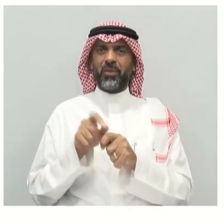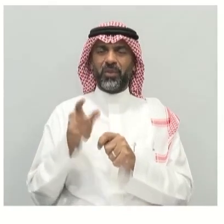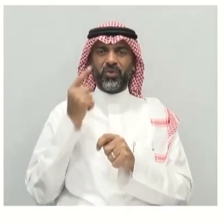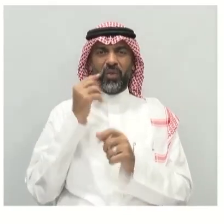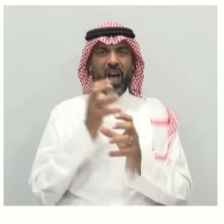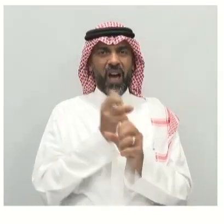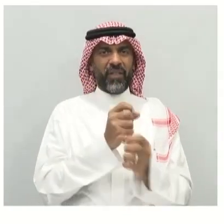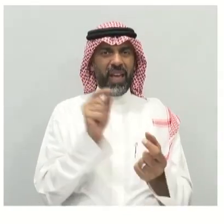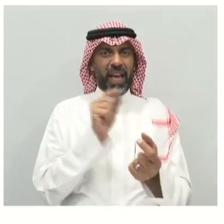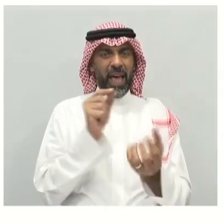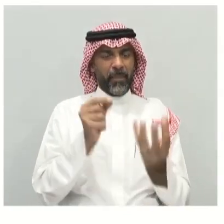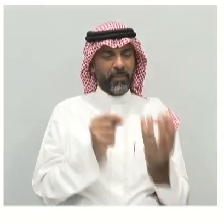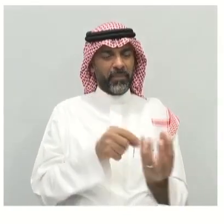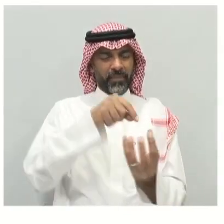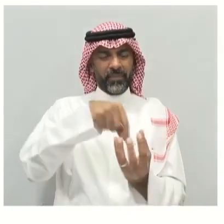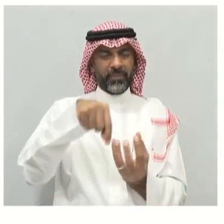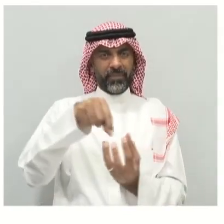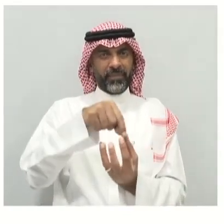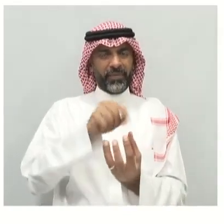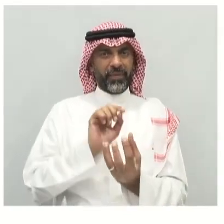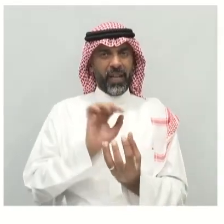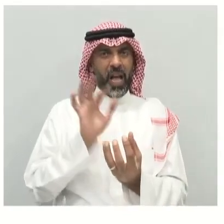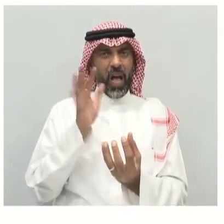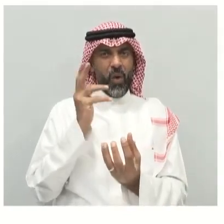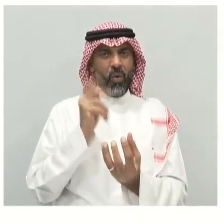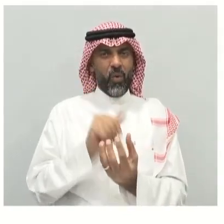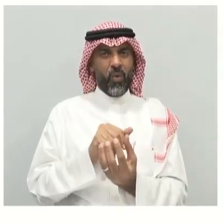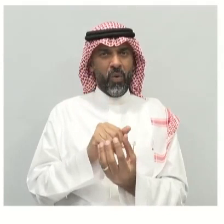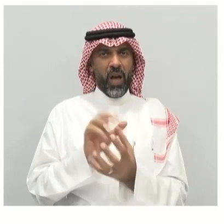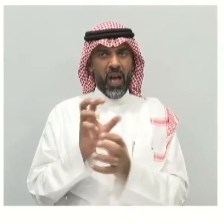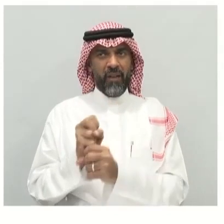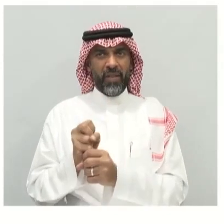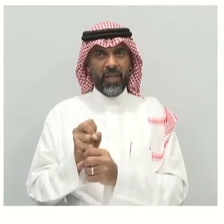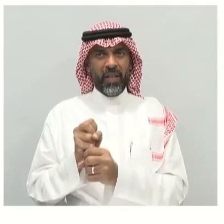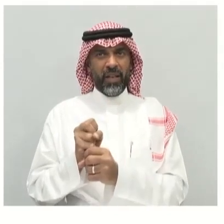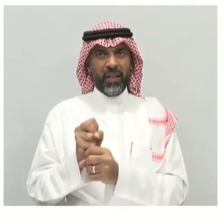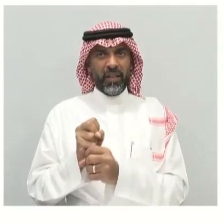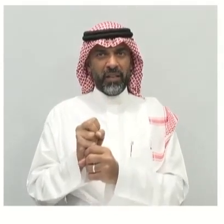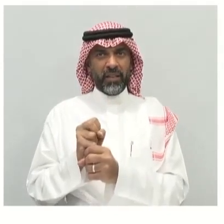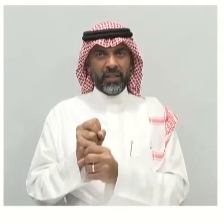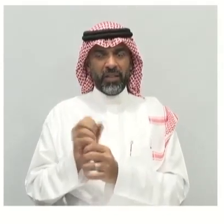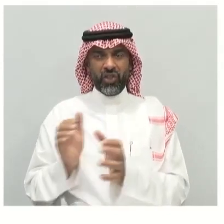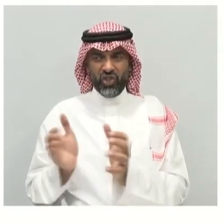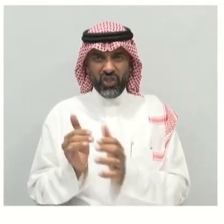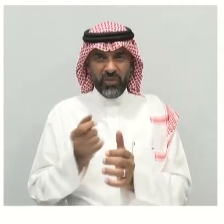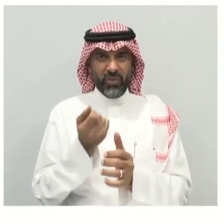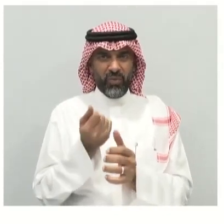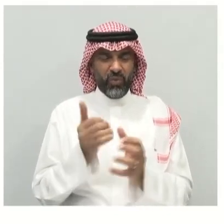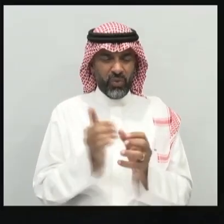الحافظه الاقلام او مثل حافظه تجميع النقود